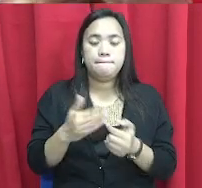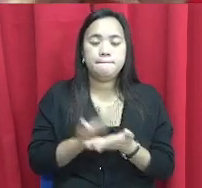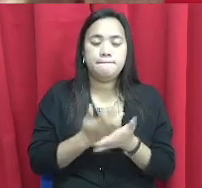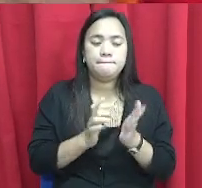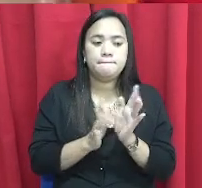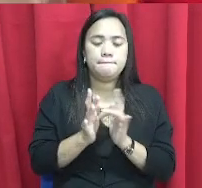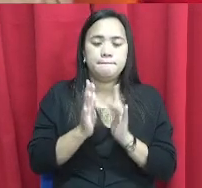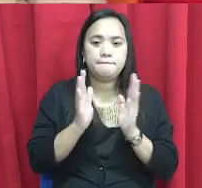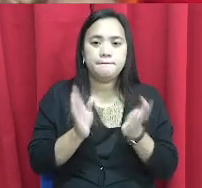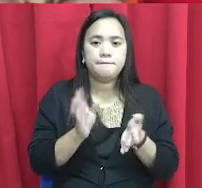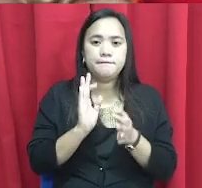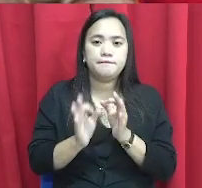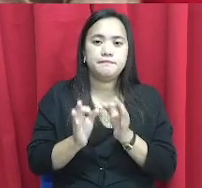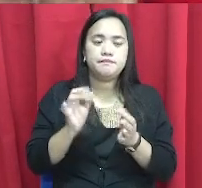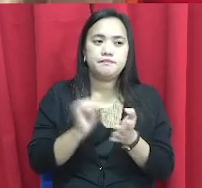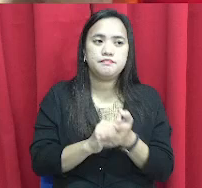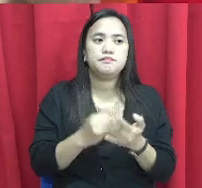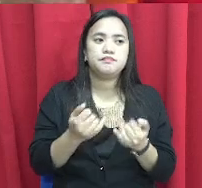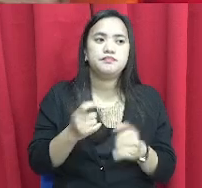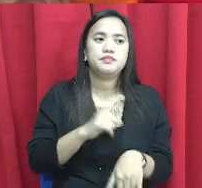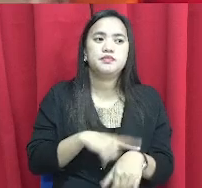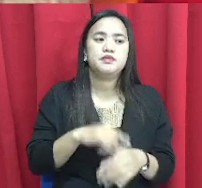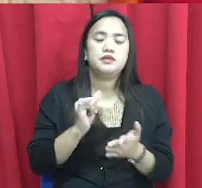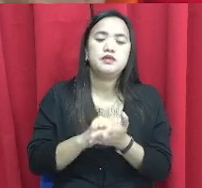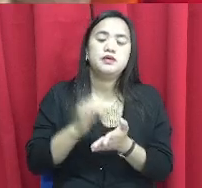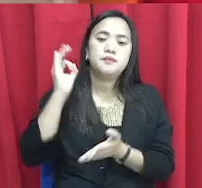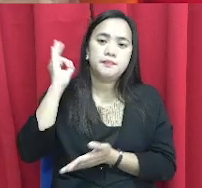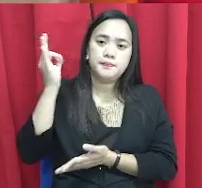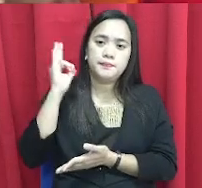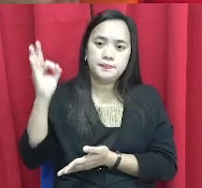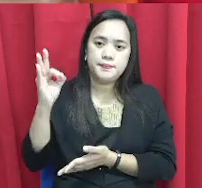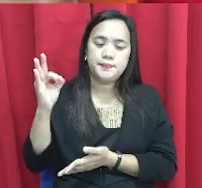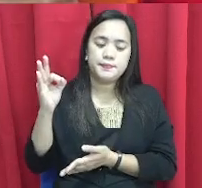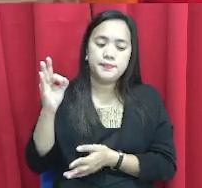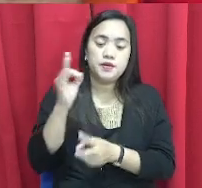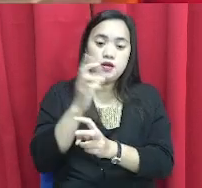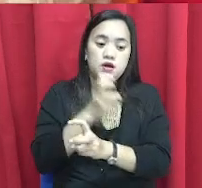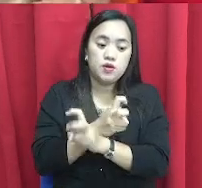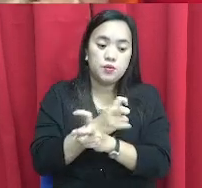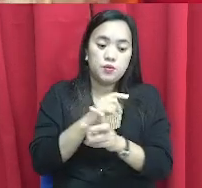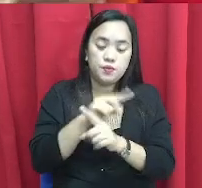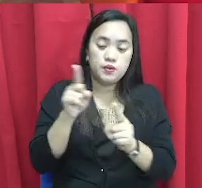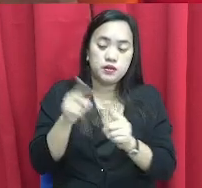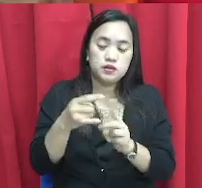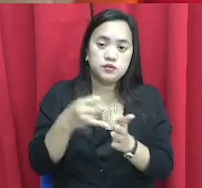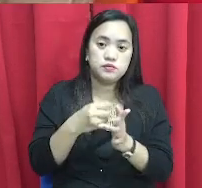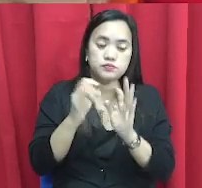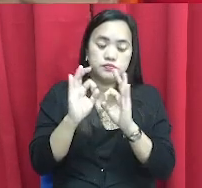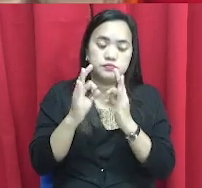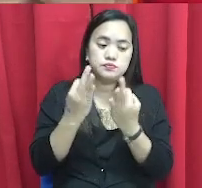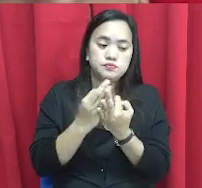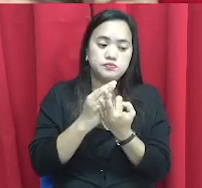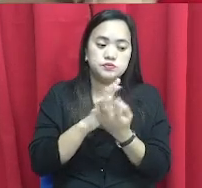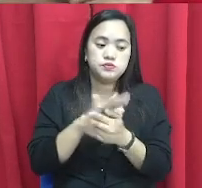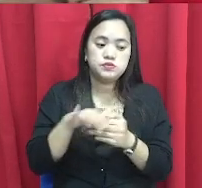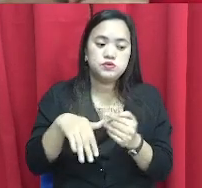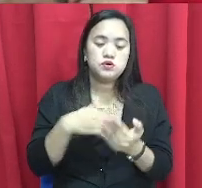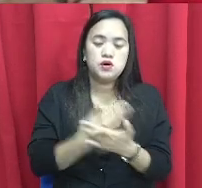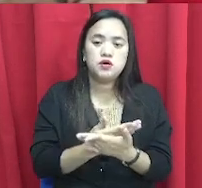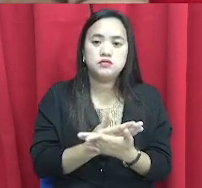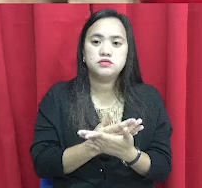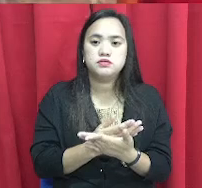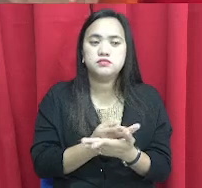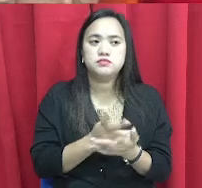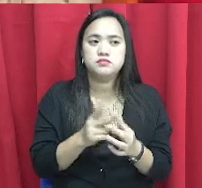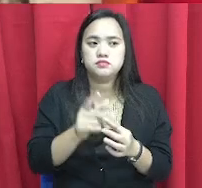kapag nagprito ng hard patungkol sa pamilya all set na doon agad ang tatay